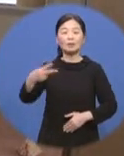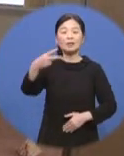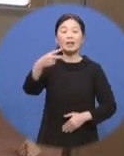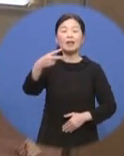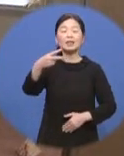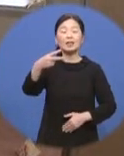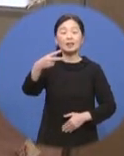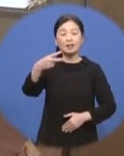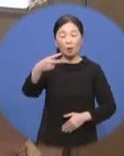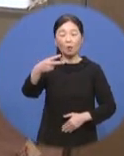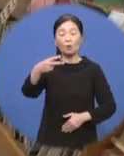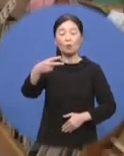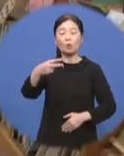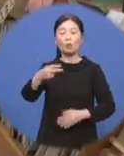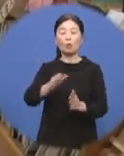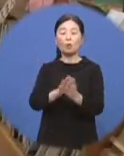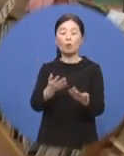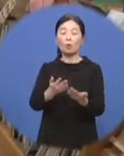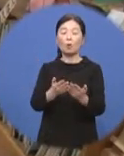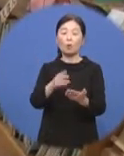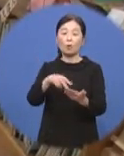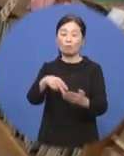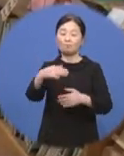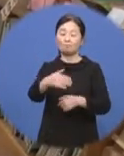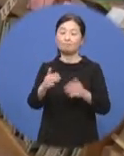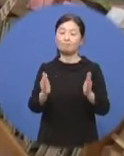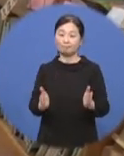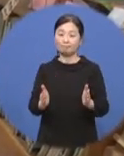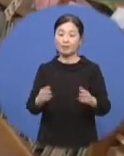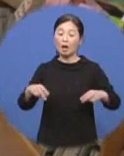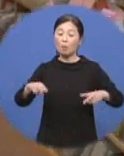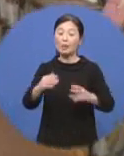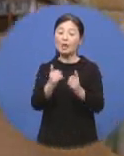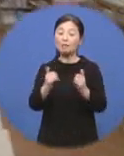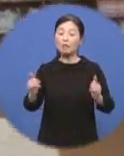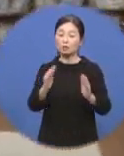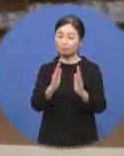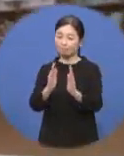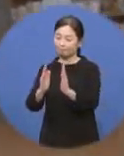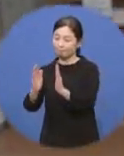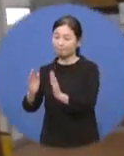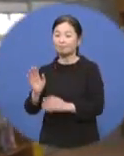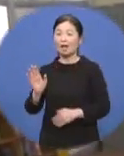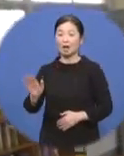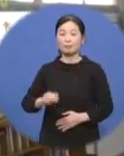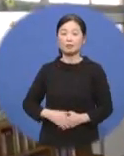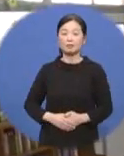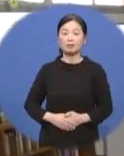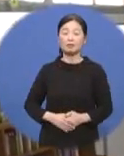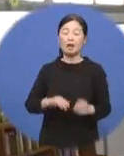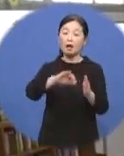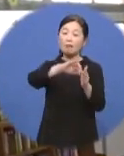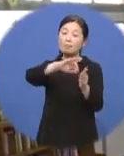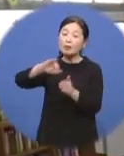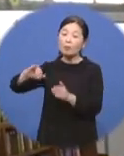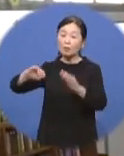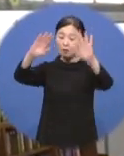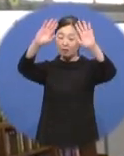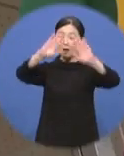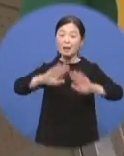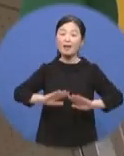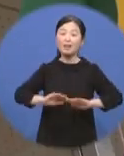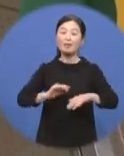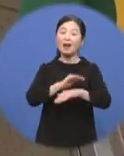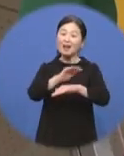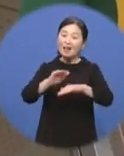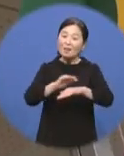図書室は図書ボランティアの皆さんによって整理されています。窓際や壁には可愛らしい飾り付けが施